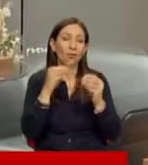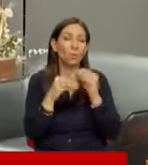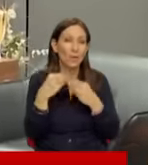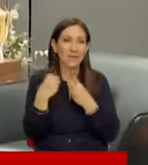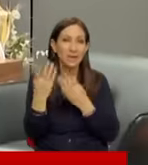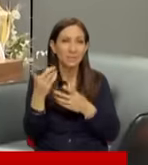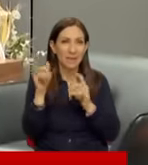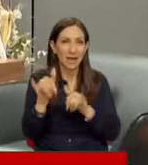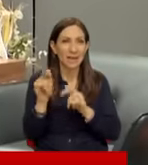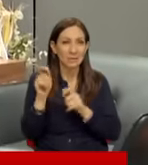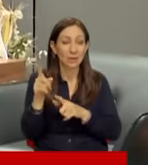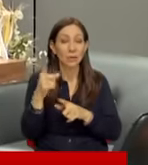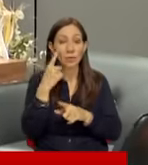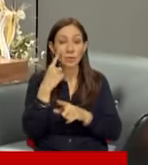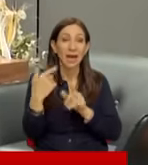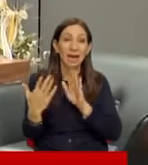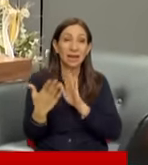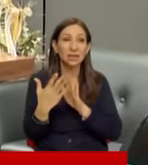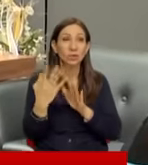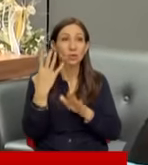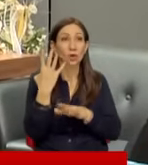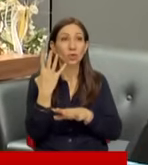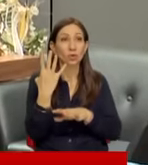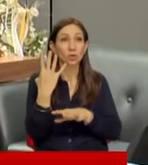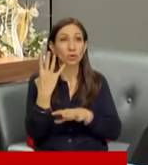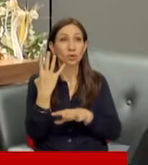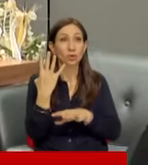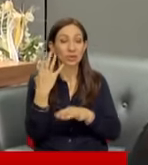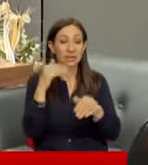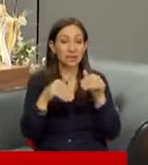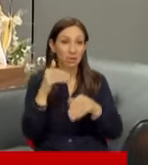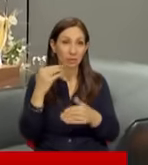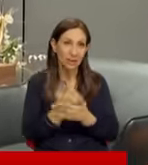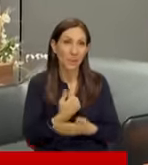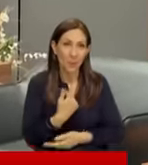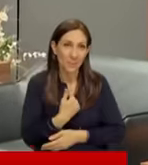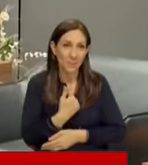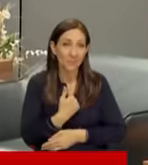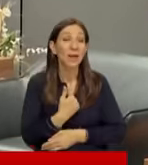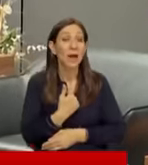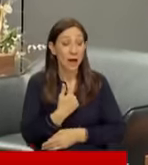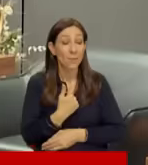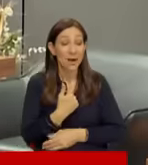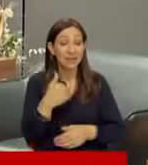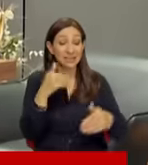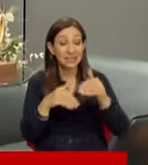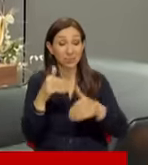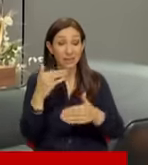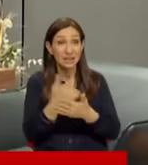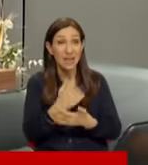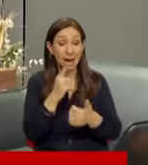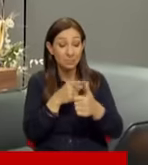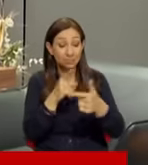vereyim. Benim bu hükümete karşı 4. seçim kazanmam. Ama seçim kazanmanın